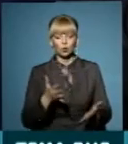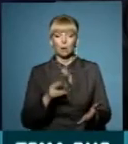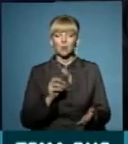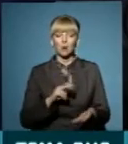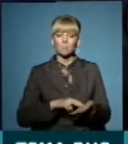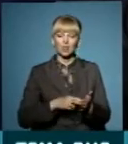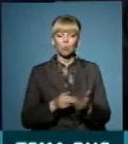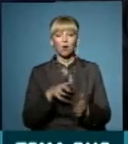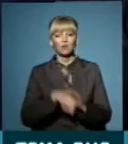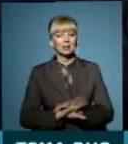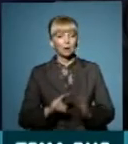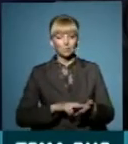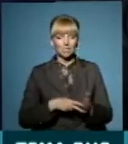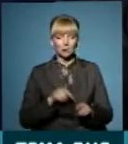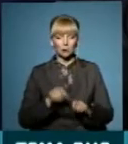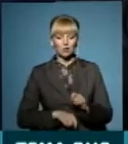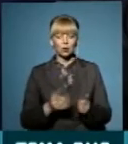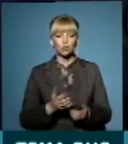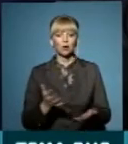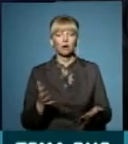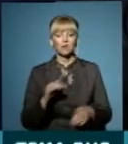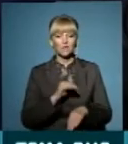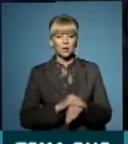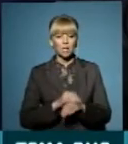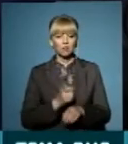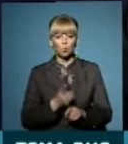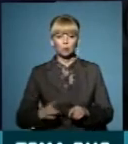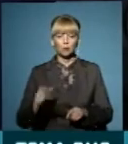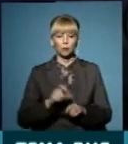плановій або позаплановій перевірці, якщо виявлено більш